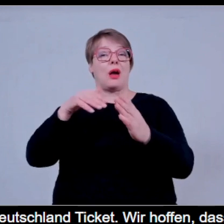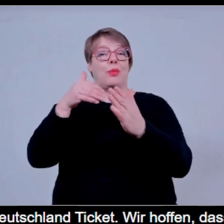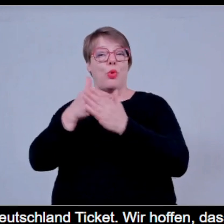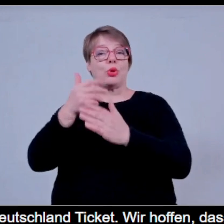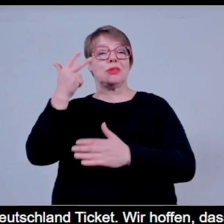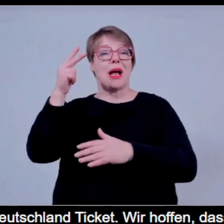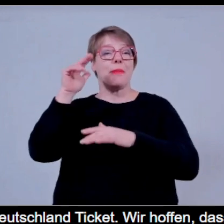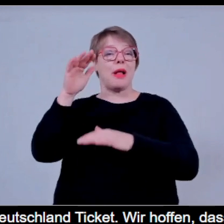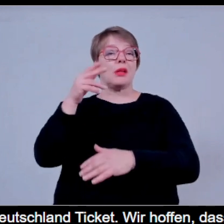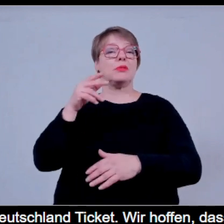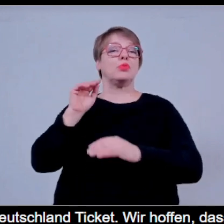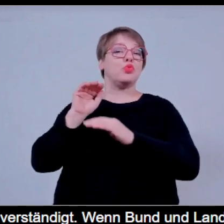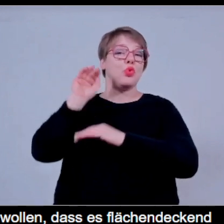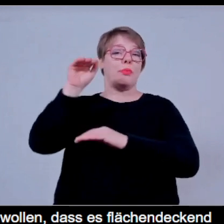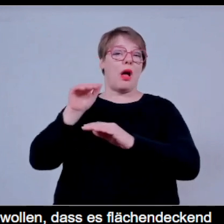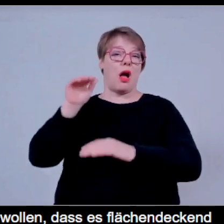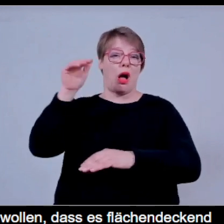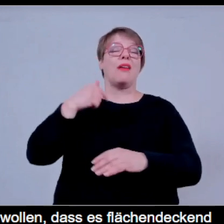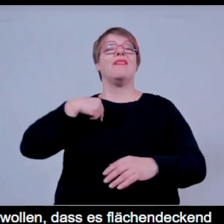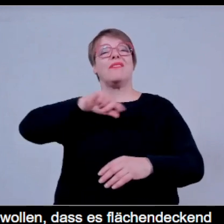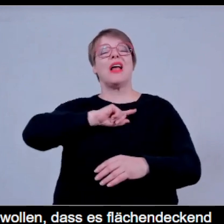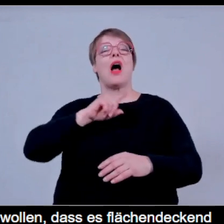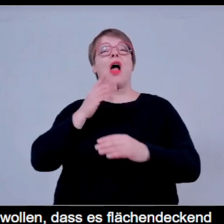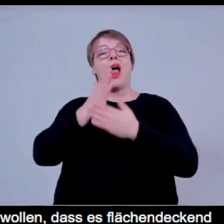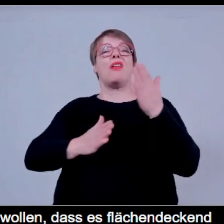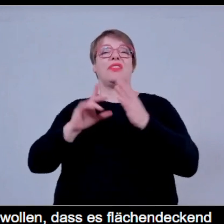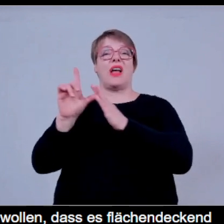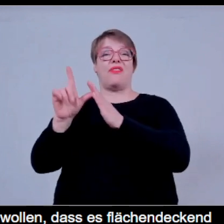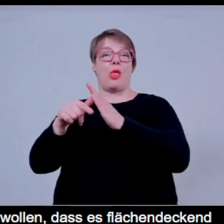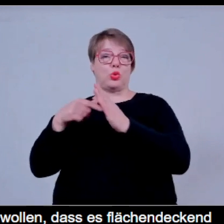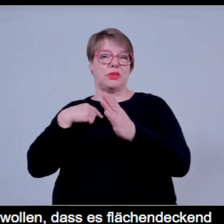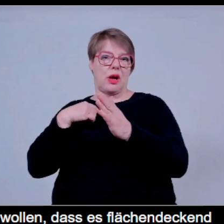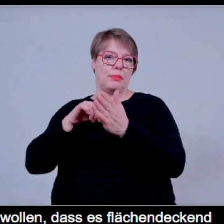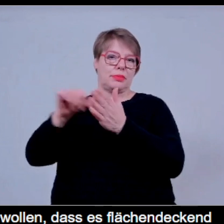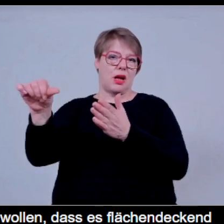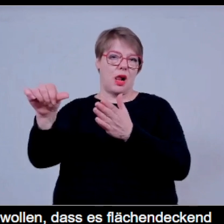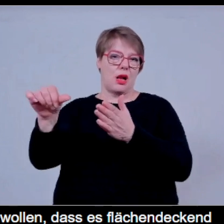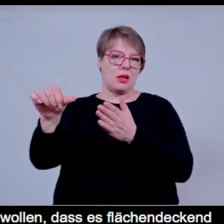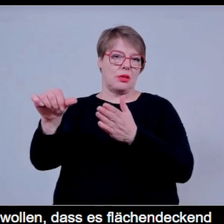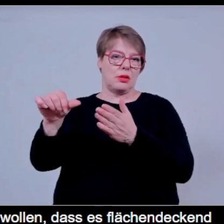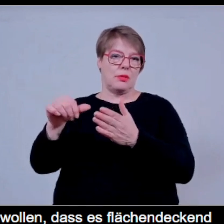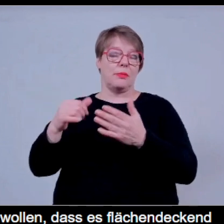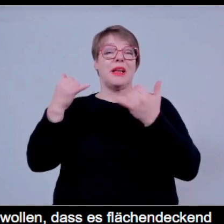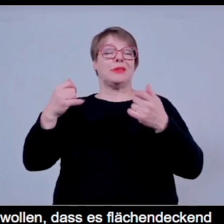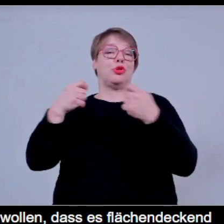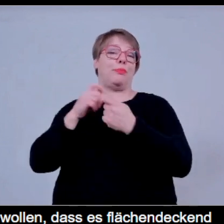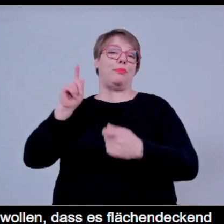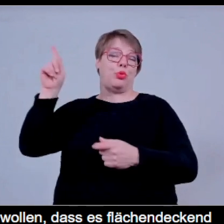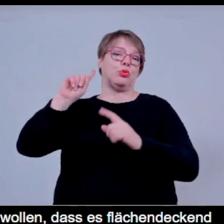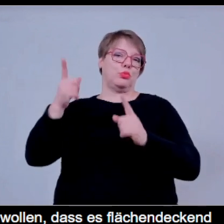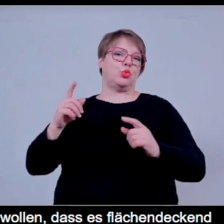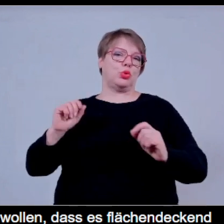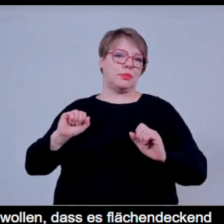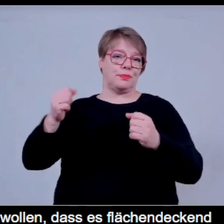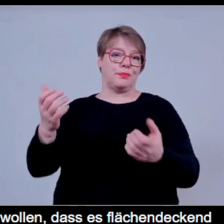ein starkes Signal für den attraktiven ÖPNV. Das 365-Euro-Ticket bleibt notwendig und relevant, gerade für alltägliche Fahrten,